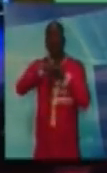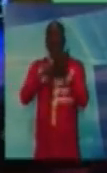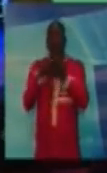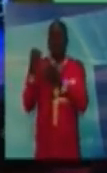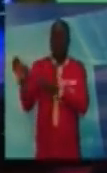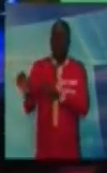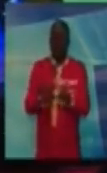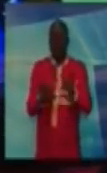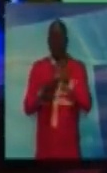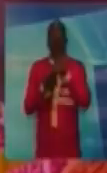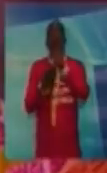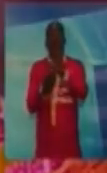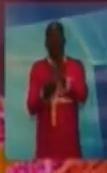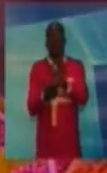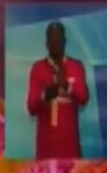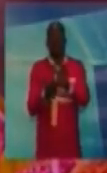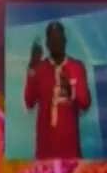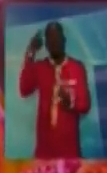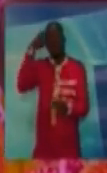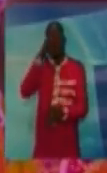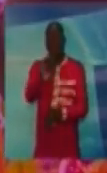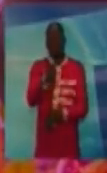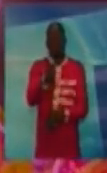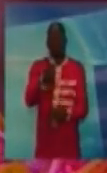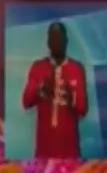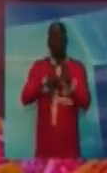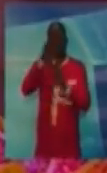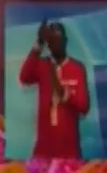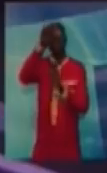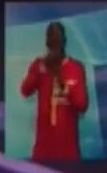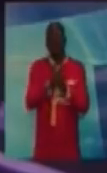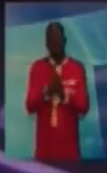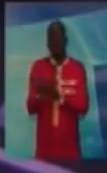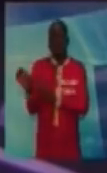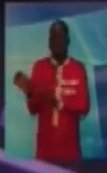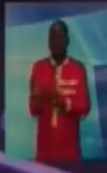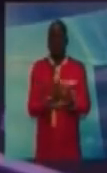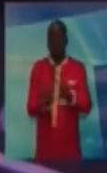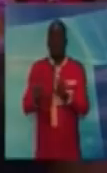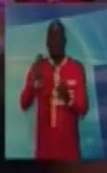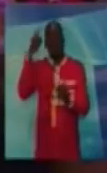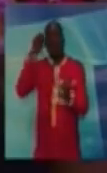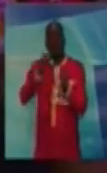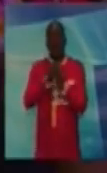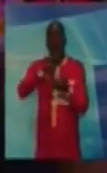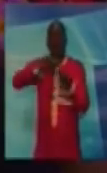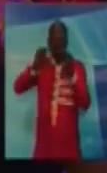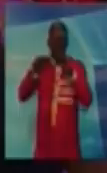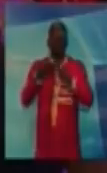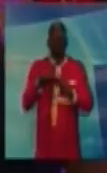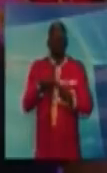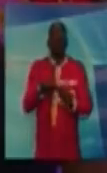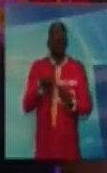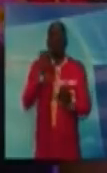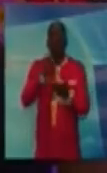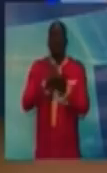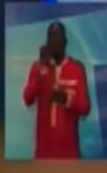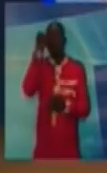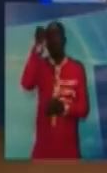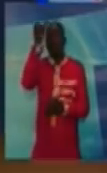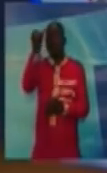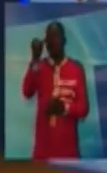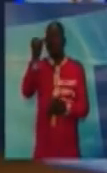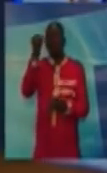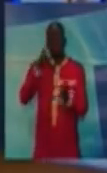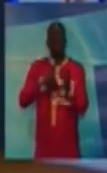fait représenter. Pour eux, le développement se conjugue également à l'ère du numérique. C'est une initiative donc qui